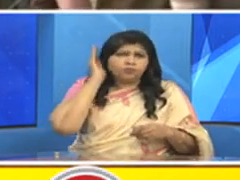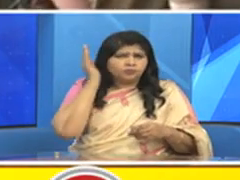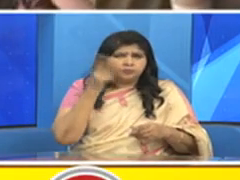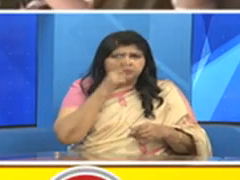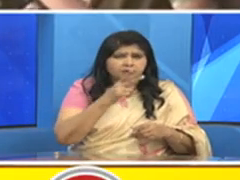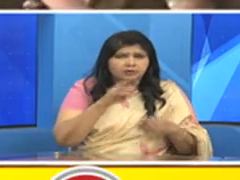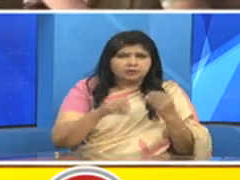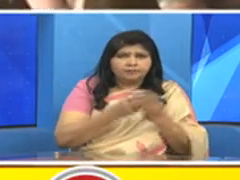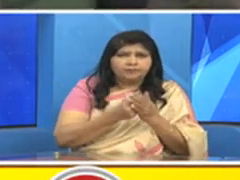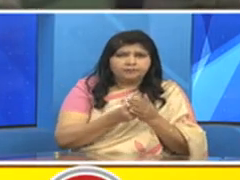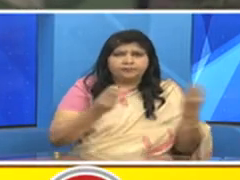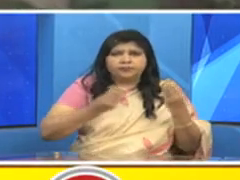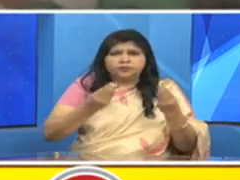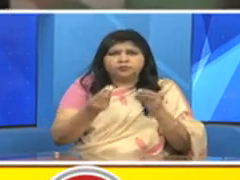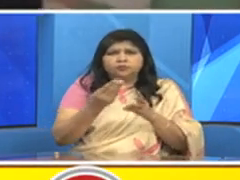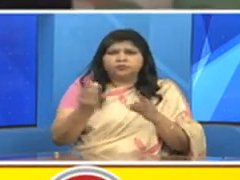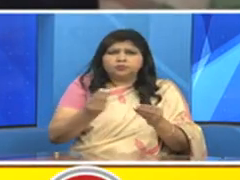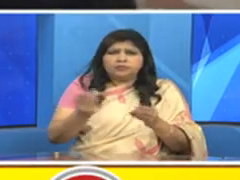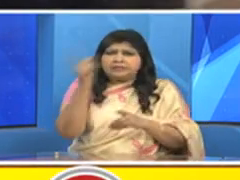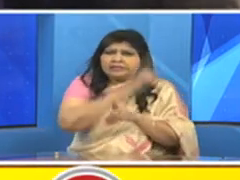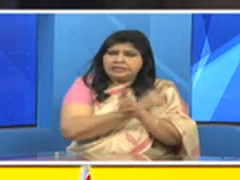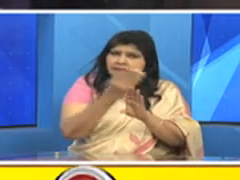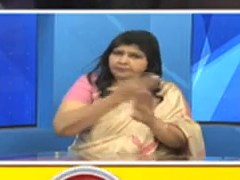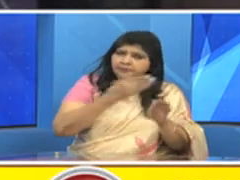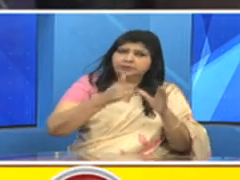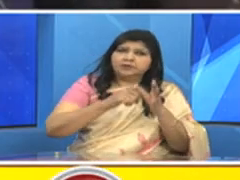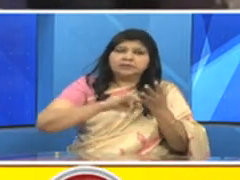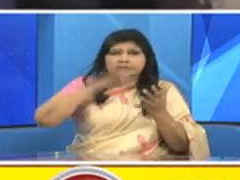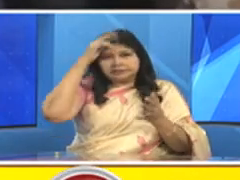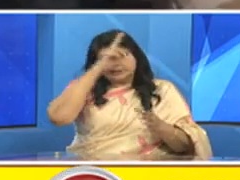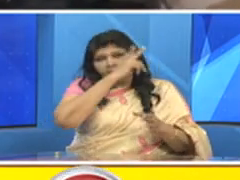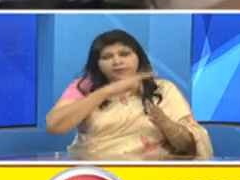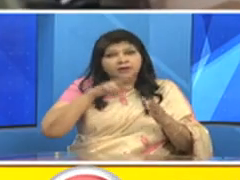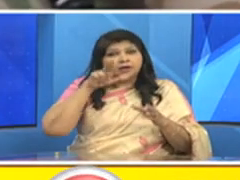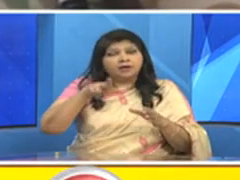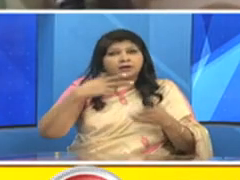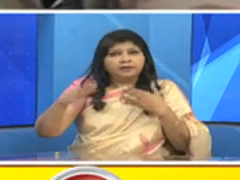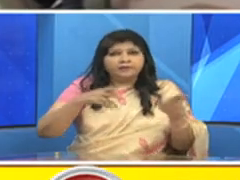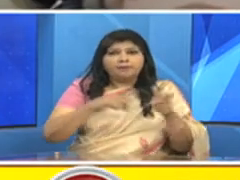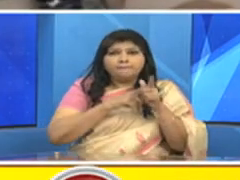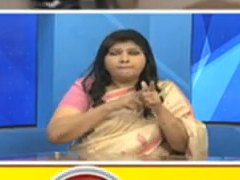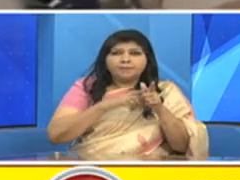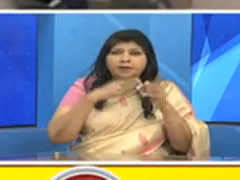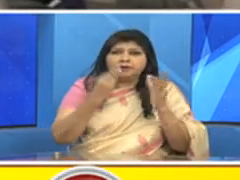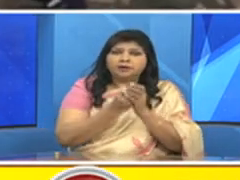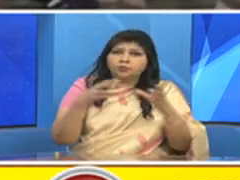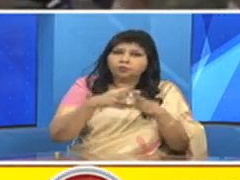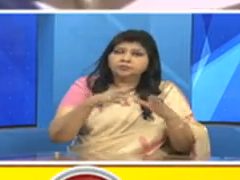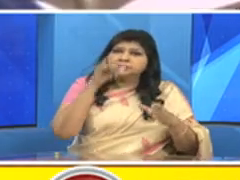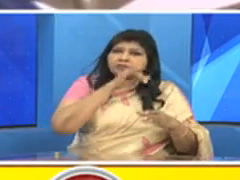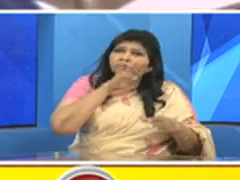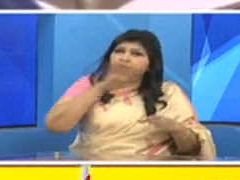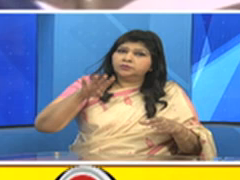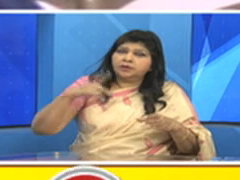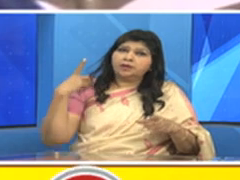होगा कि अभी कुछ दिनों पहले असम में 8 अलग-अलग मिलिटेंट ग्रुप के 644 लोगों ने